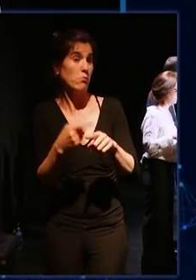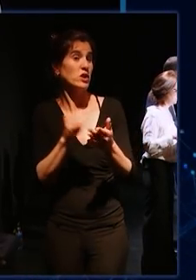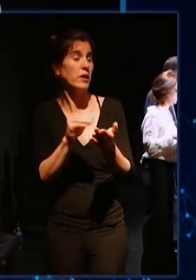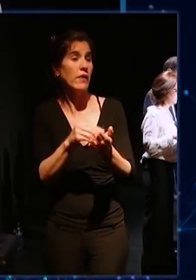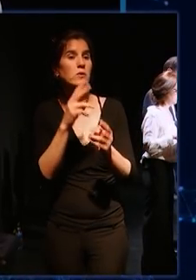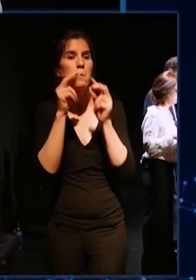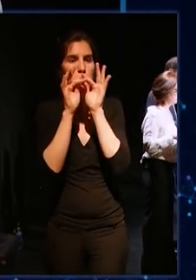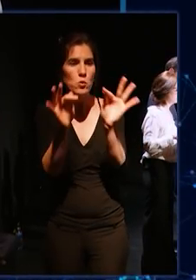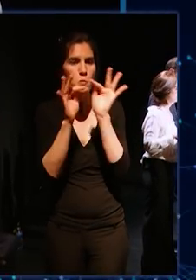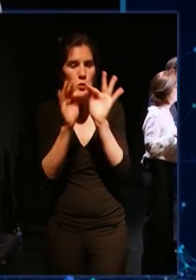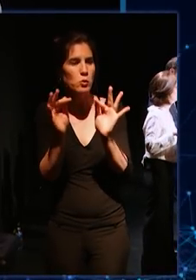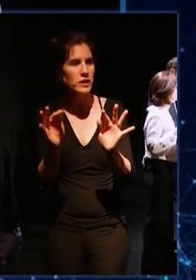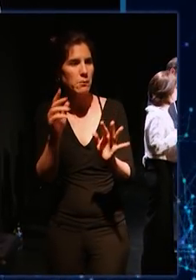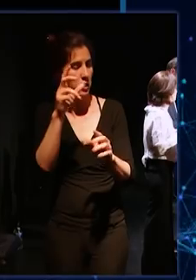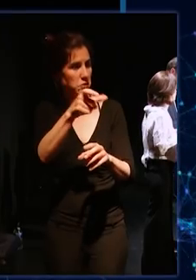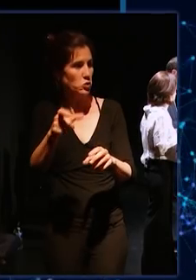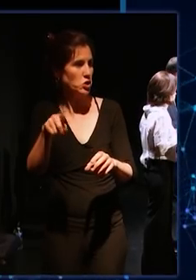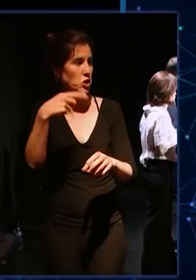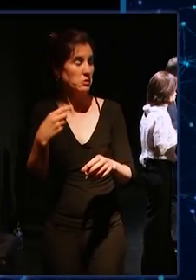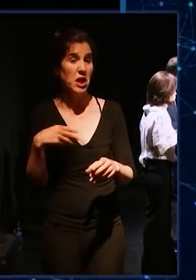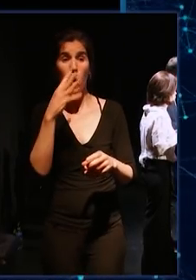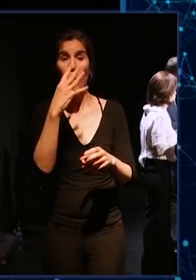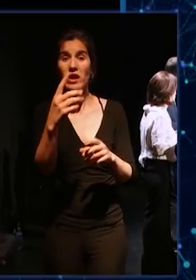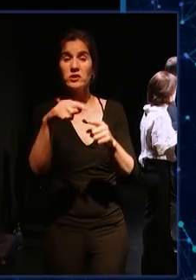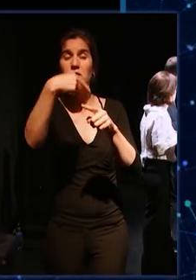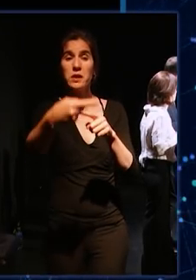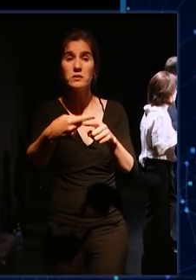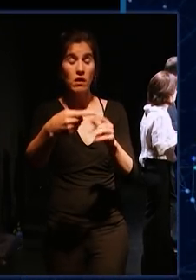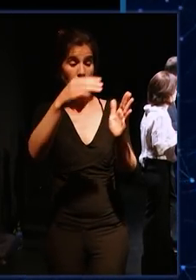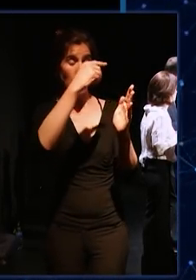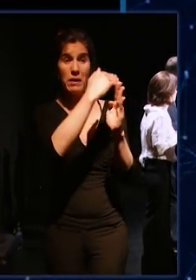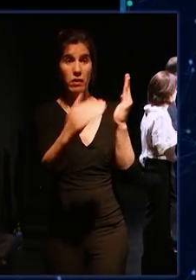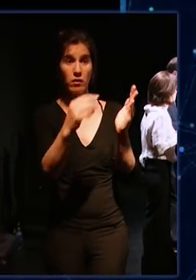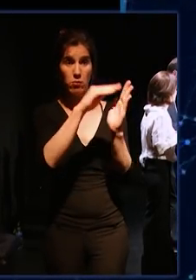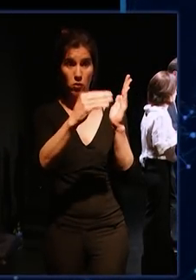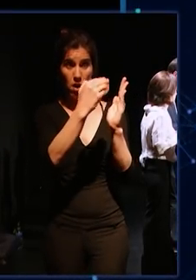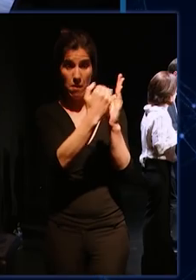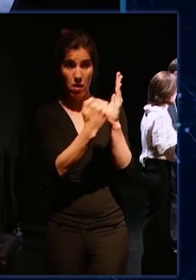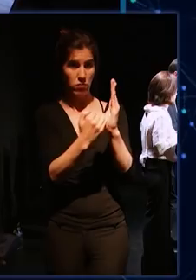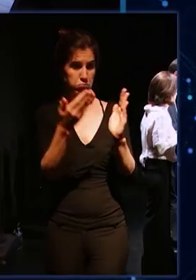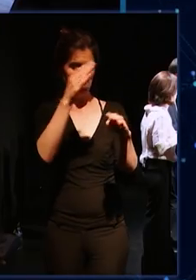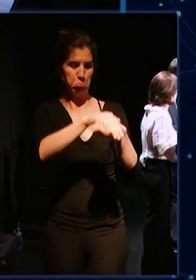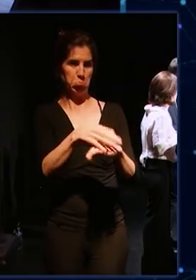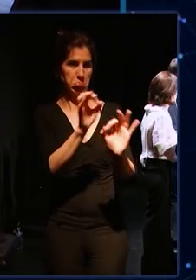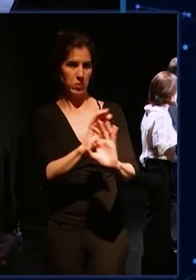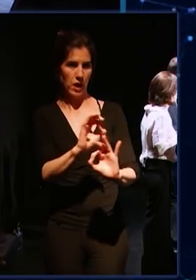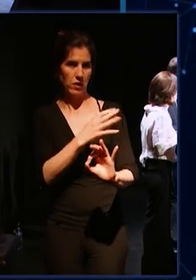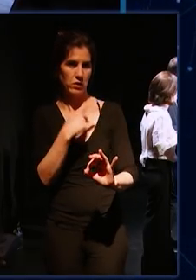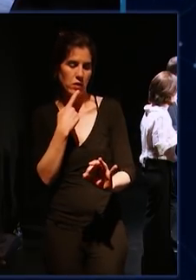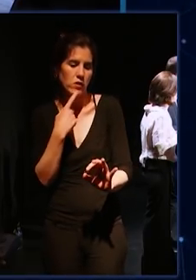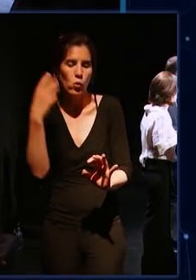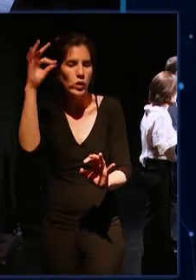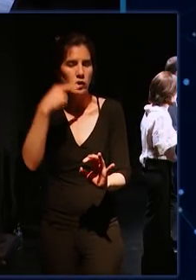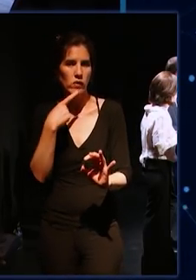aquests 4 anys, doncs la meitat del programa no s'ha complert. Per això ho dèiem, bàsicament. No diem que no sigui necessari. Molt